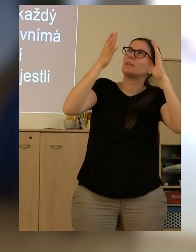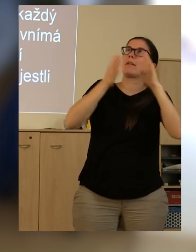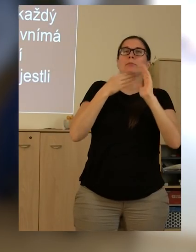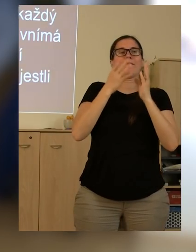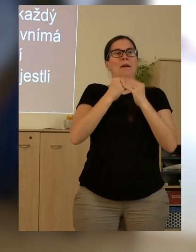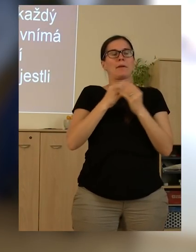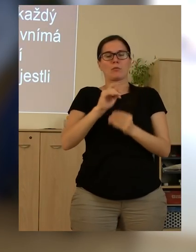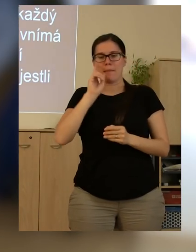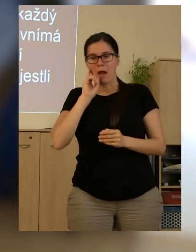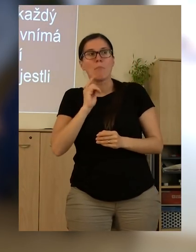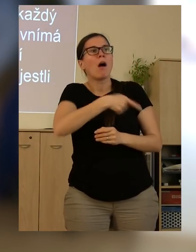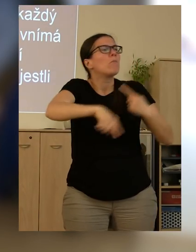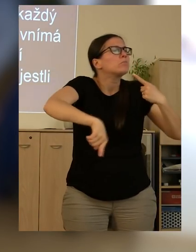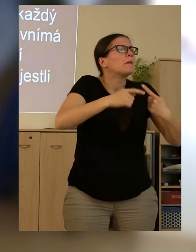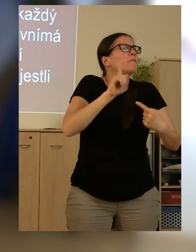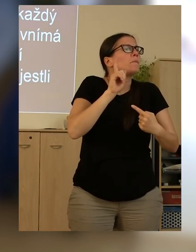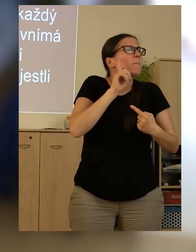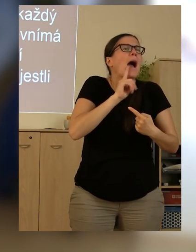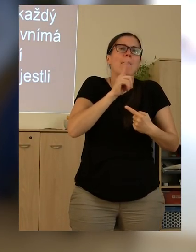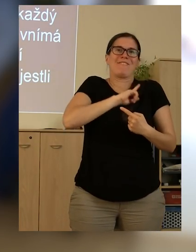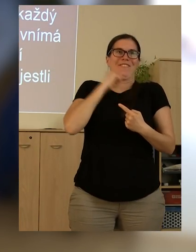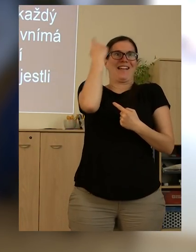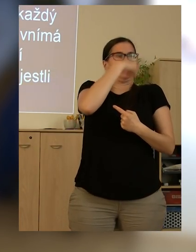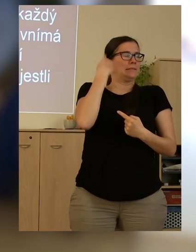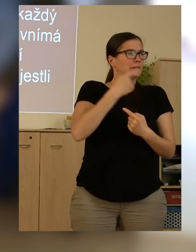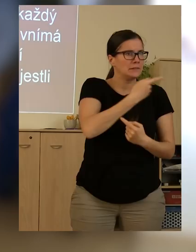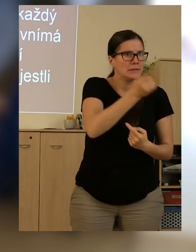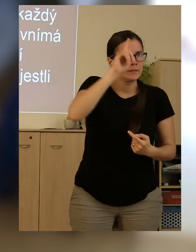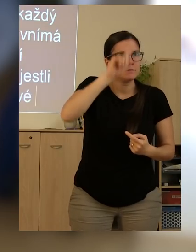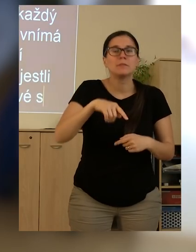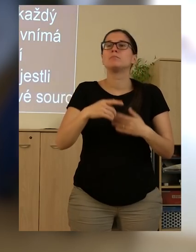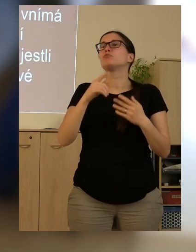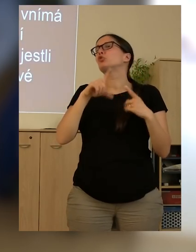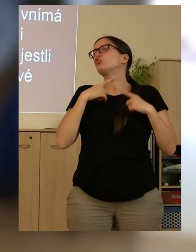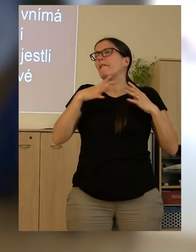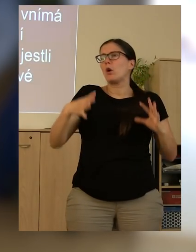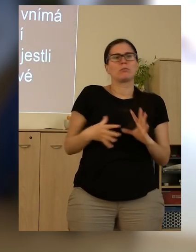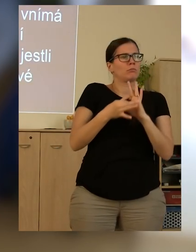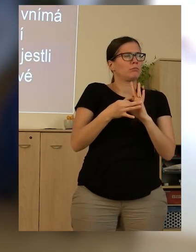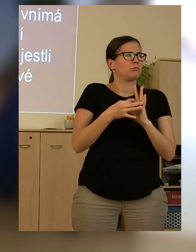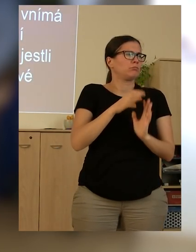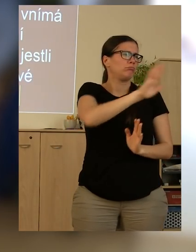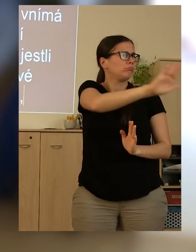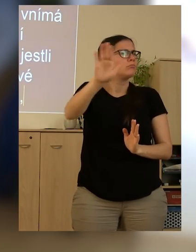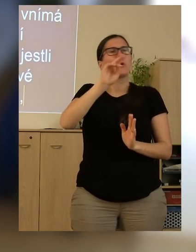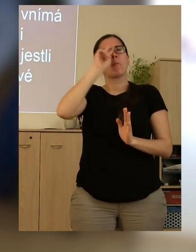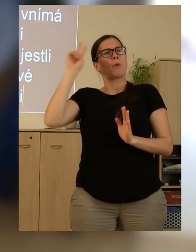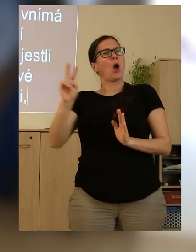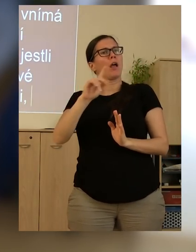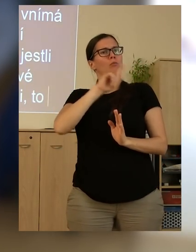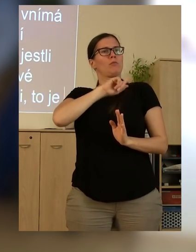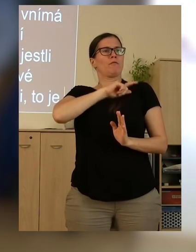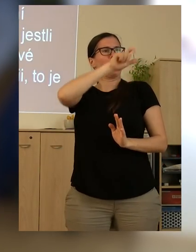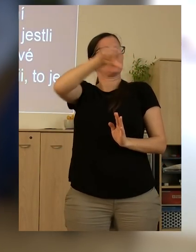svoje sourozence, svoji osobní historii. Jo, to je filtr, to je prisma, skrze který vnímá to, co